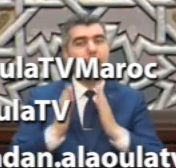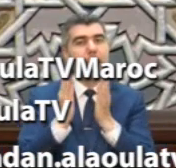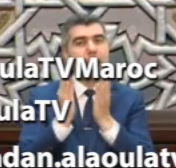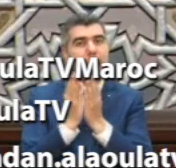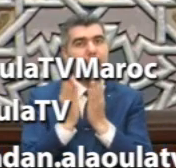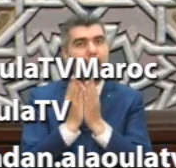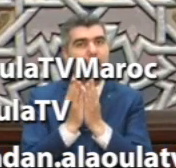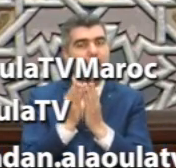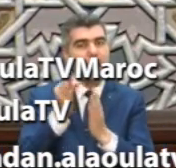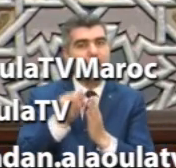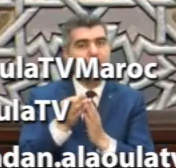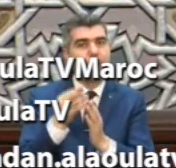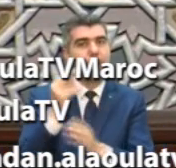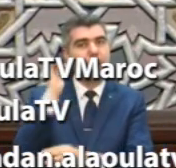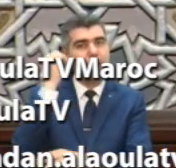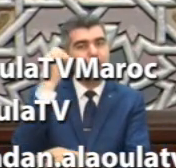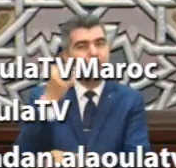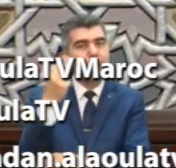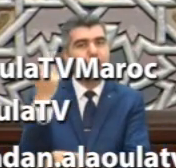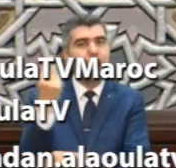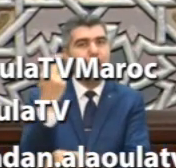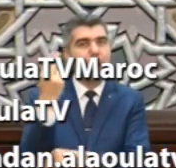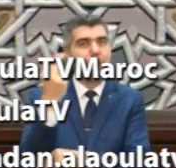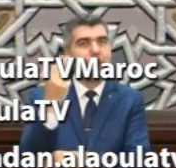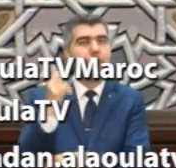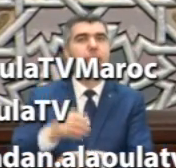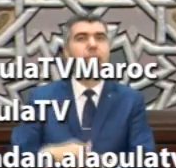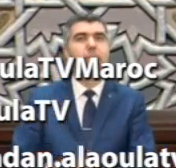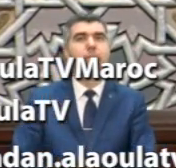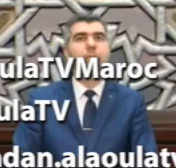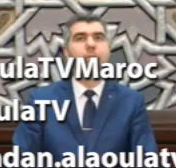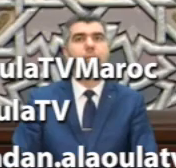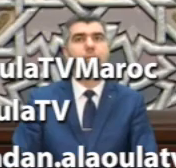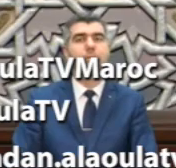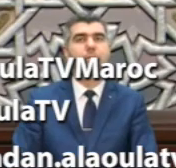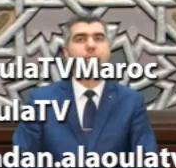بملف التربيه الوطنيه والتكوين المهني والتعليم العالي والبحث العلمي،